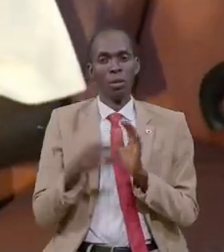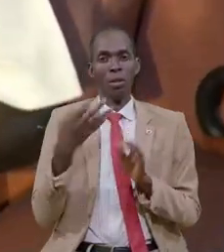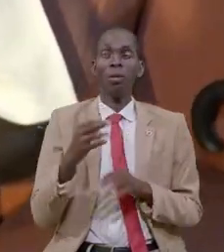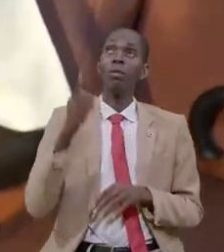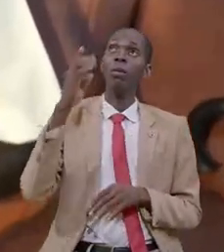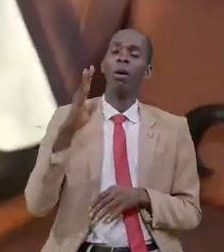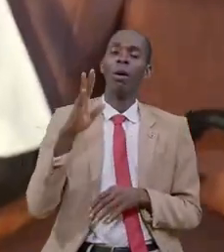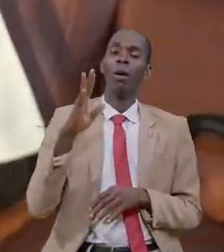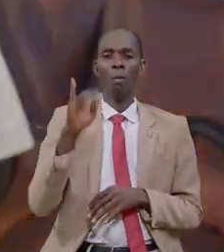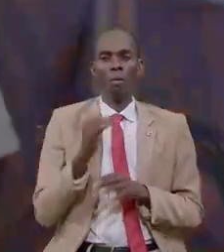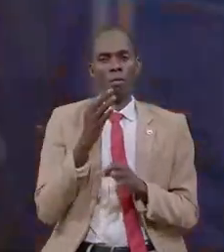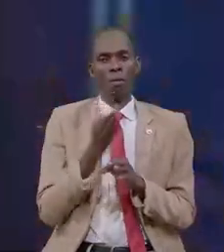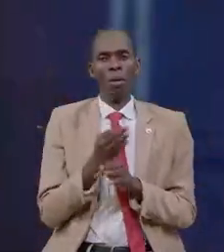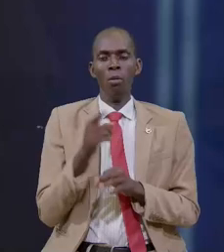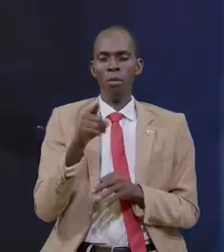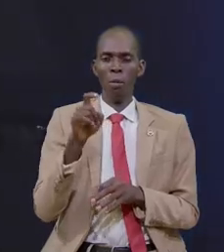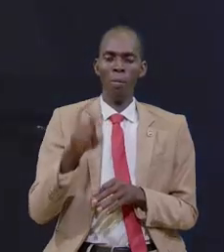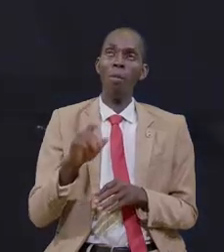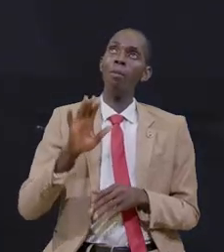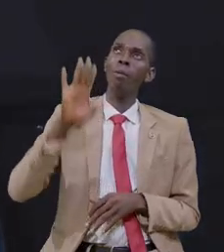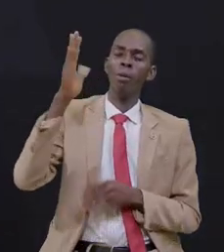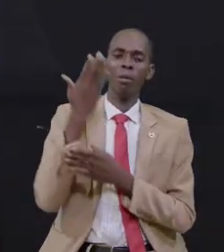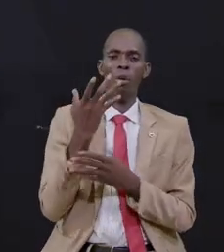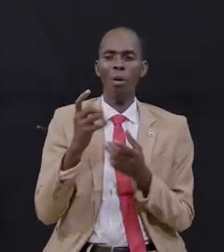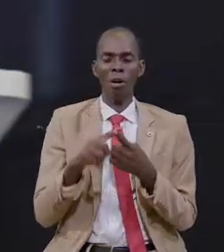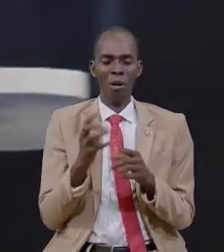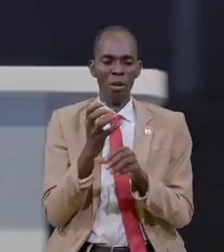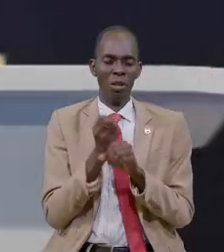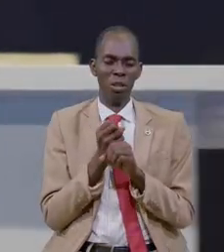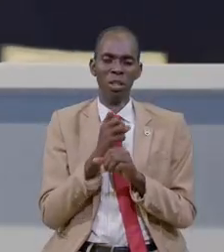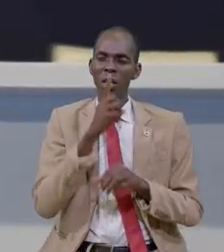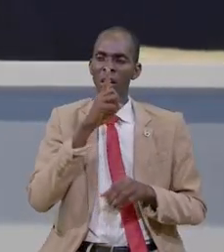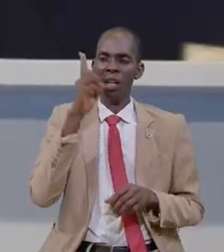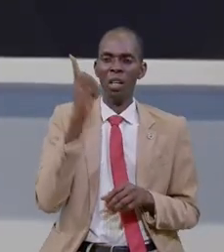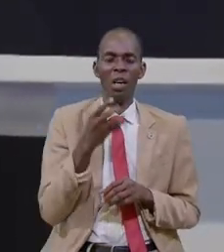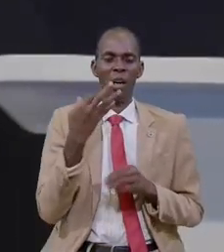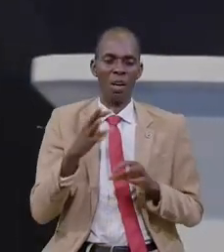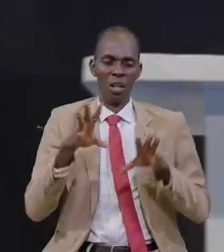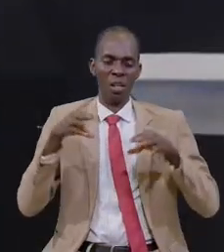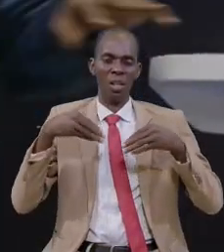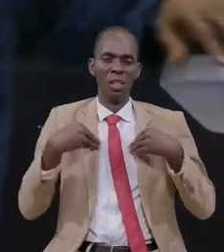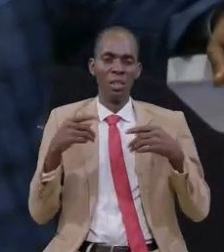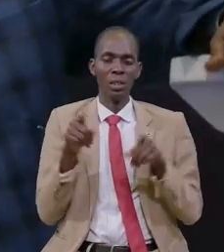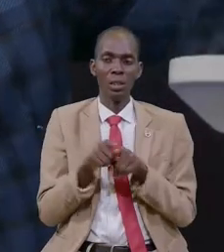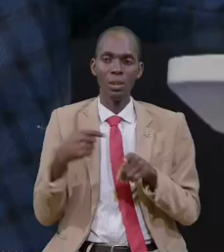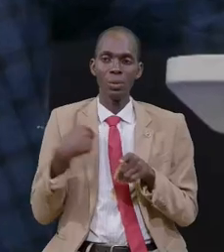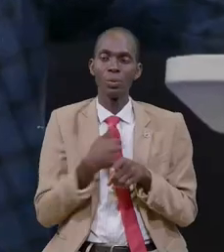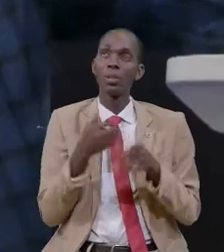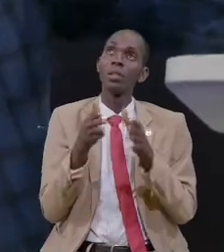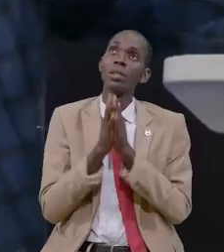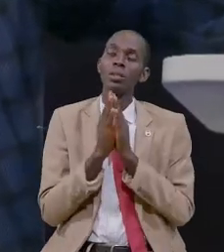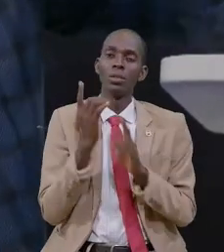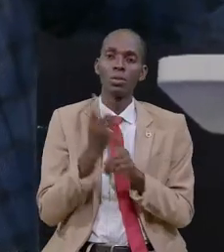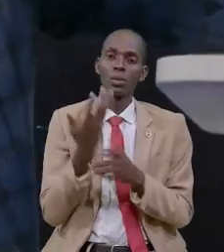foi. Lève simplement la main. Tu veux avoir l'assurance, l'acceptation. Comme nous demandons,